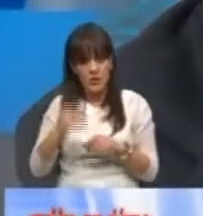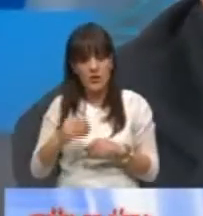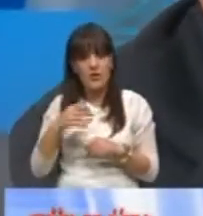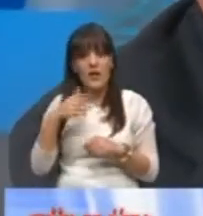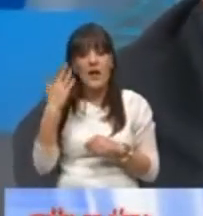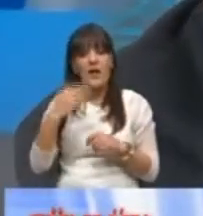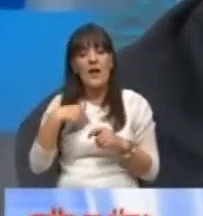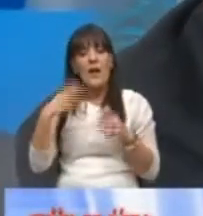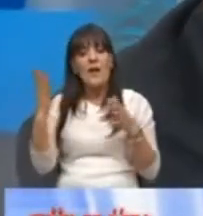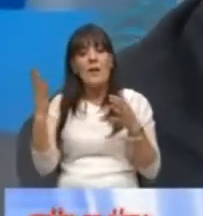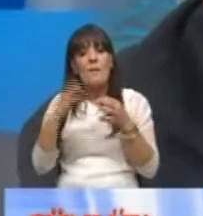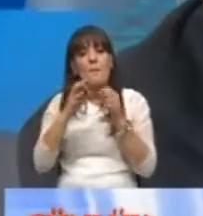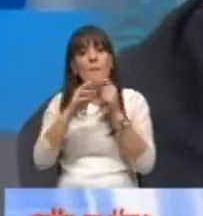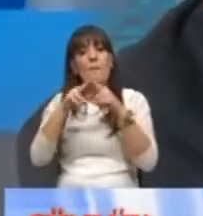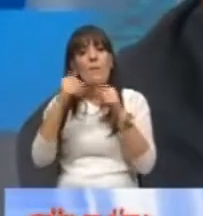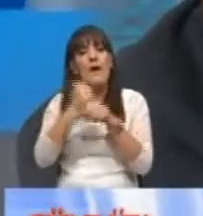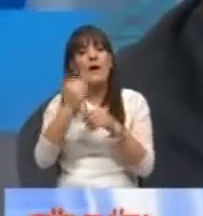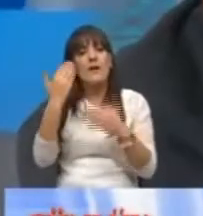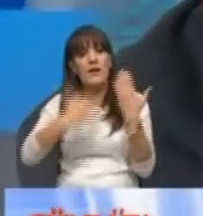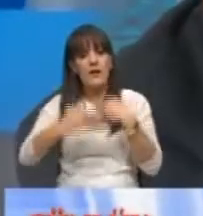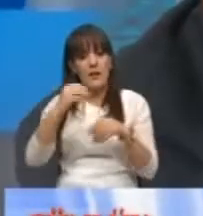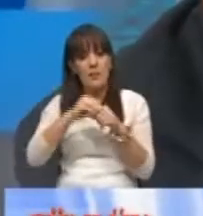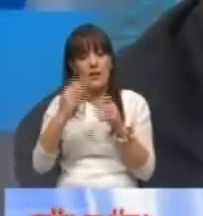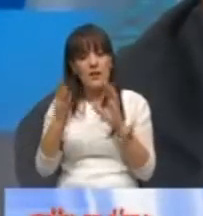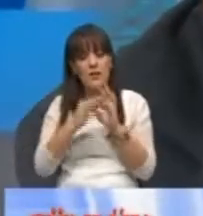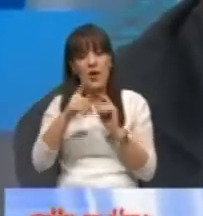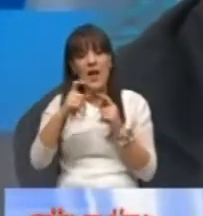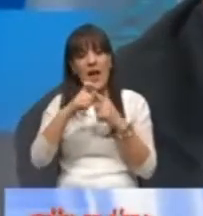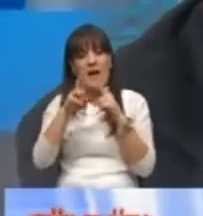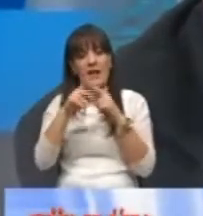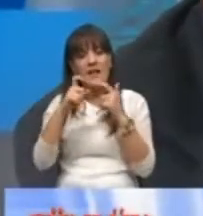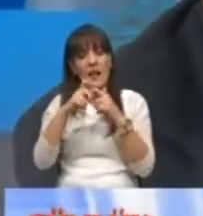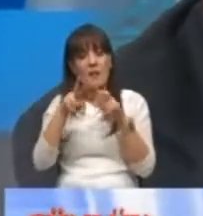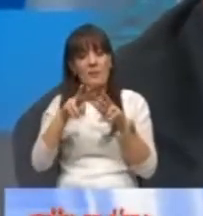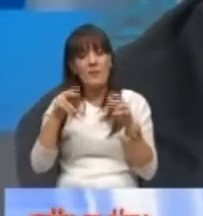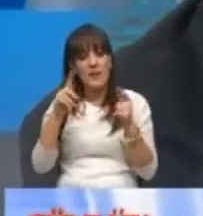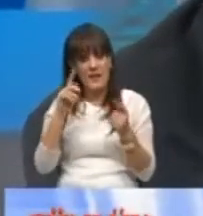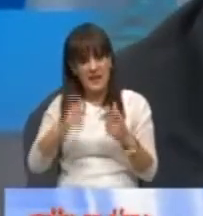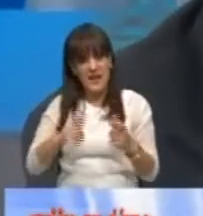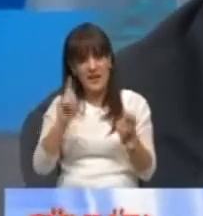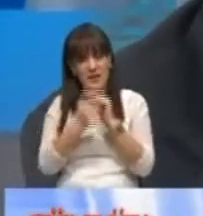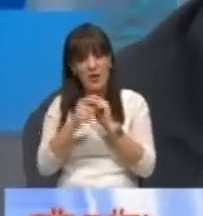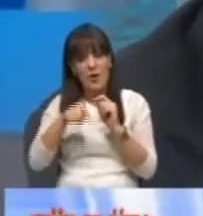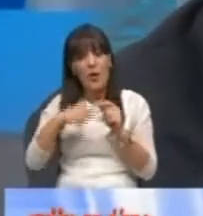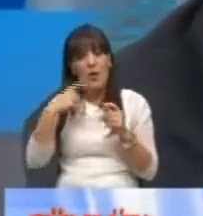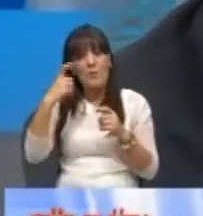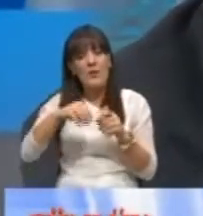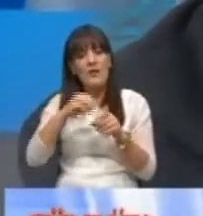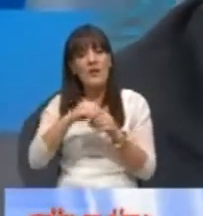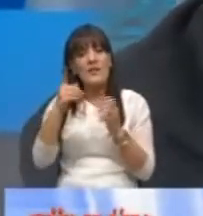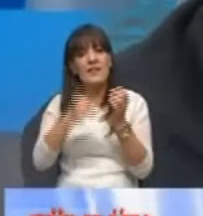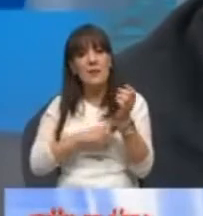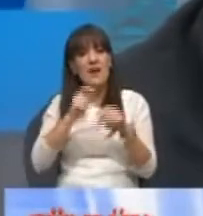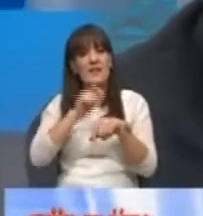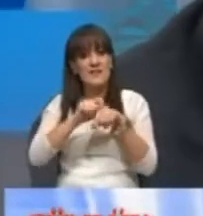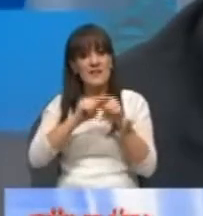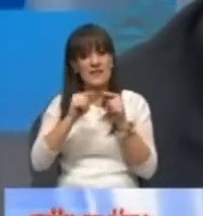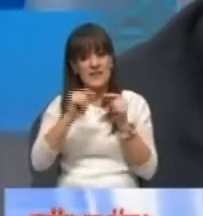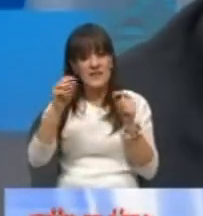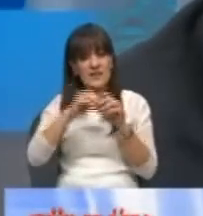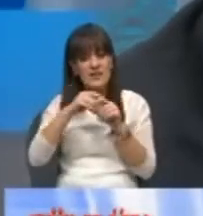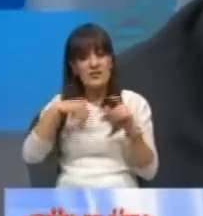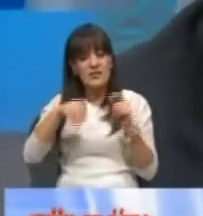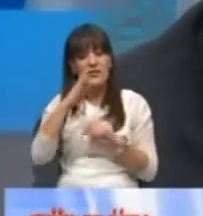bağ yaralanmalarıyla birlikte o eklemdeki yer değiştirme, o bölgedeki, komşuluktaki damar ve sinir yapılarda